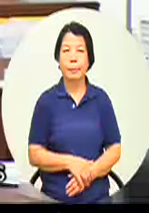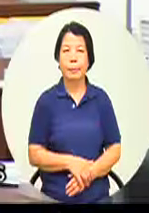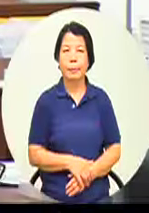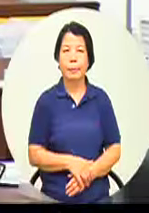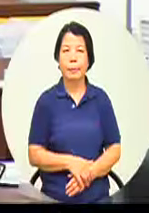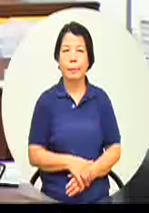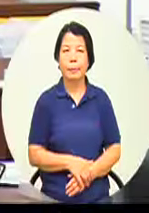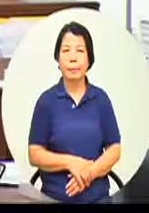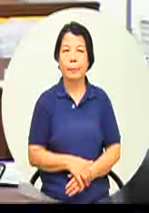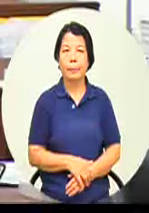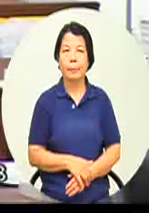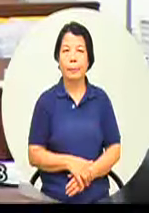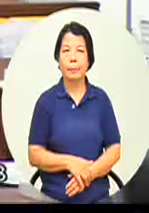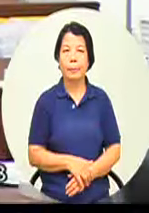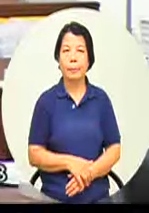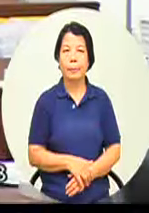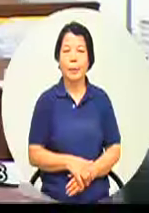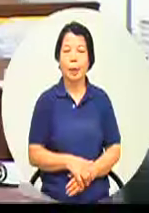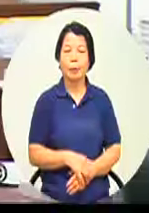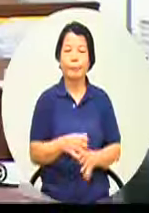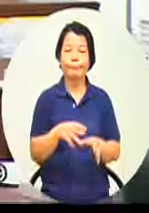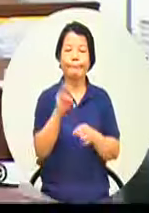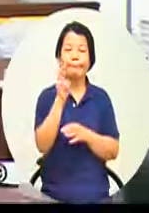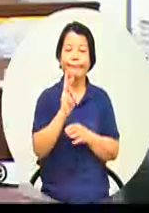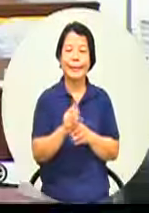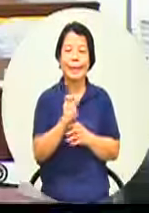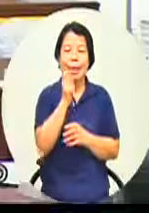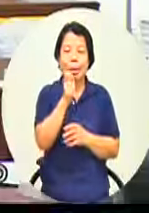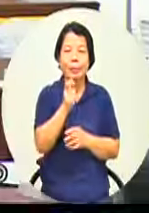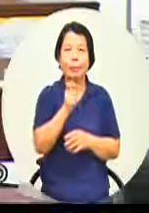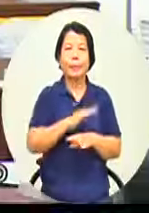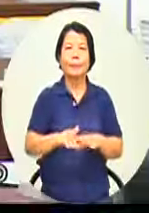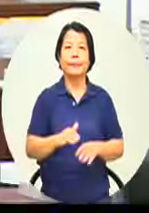要让它凝固了，好不好？好，